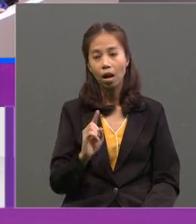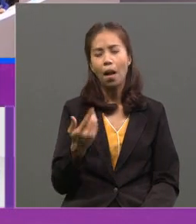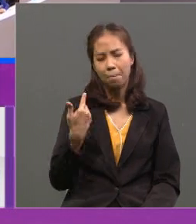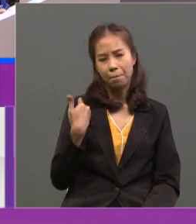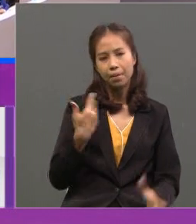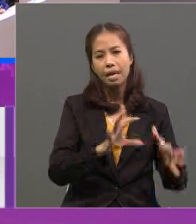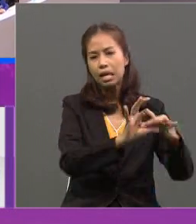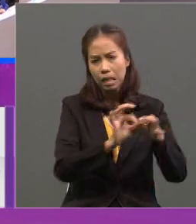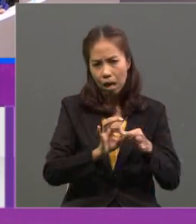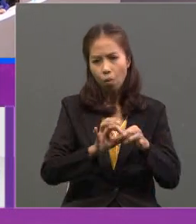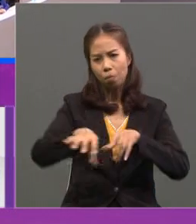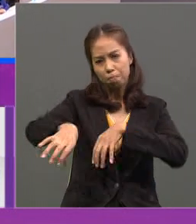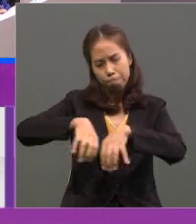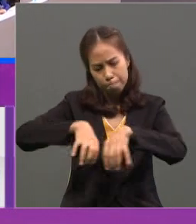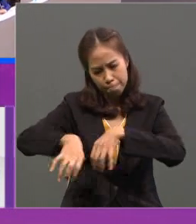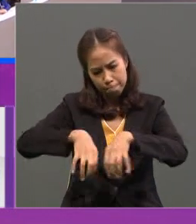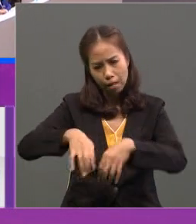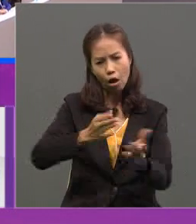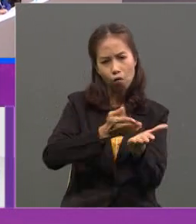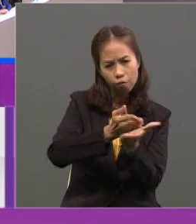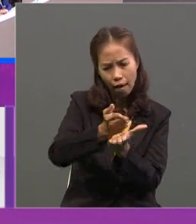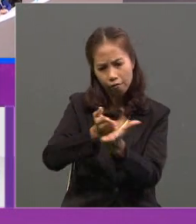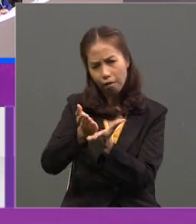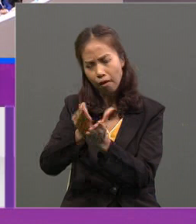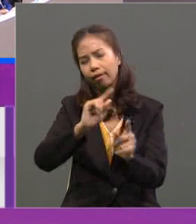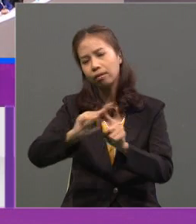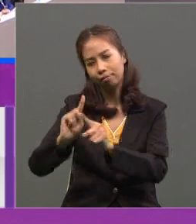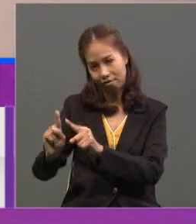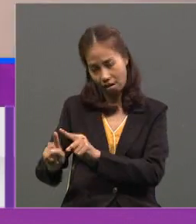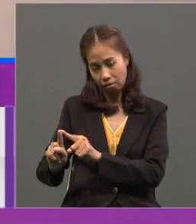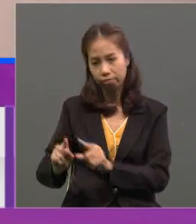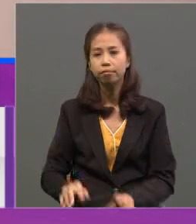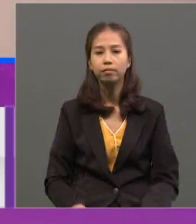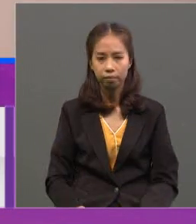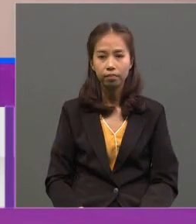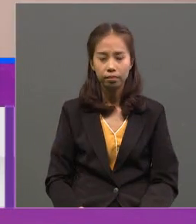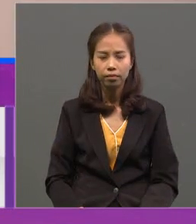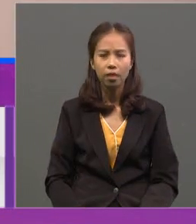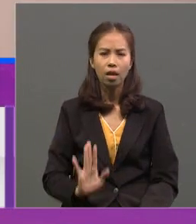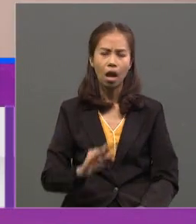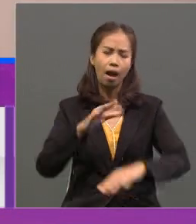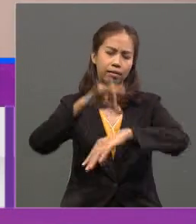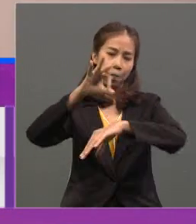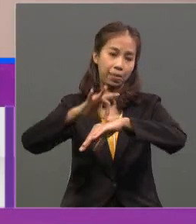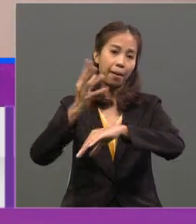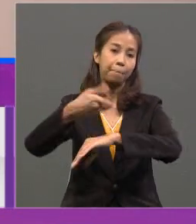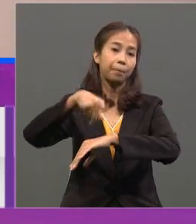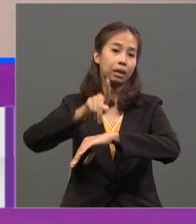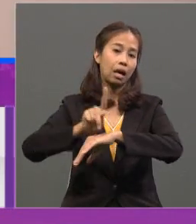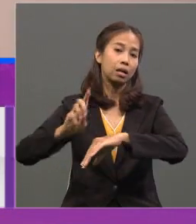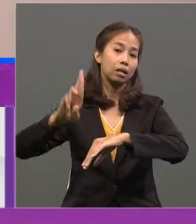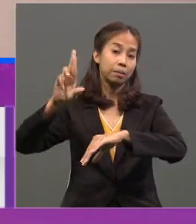ในชบการข้ใน M&Eที่จะเก็ดขนหลบจากนี้ด้วยเพรฉั้นตำแหนงประทานสภาพทแรและสะดอนใ